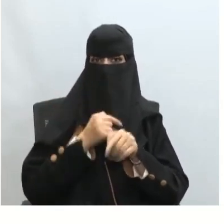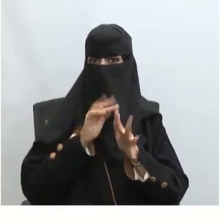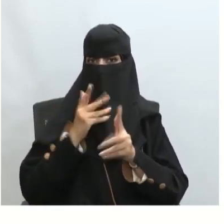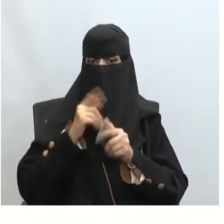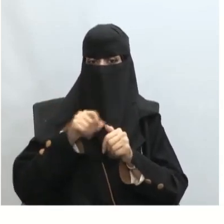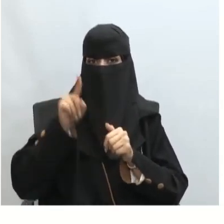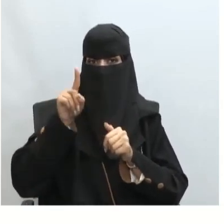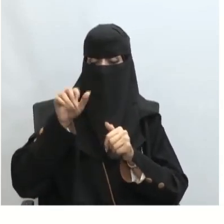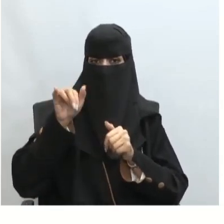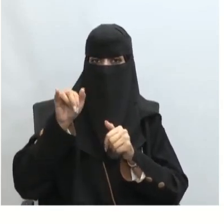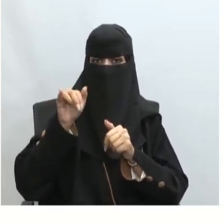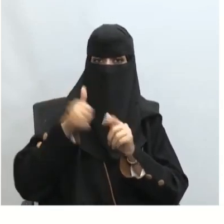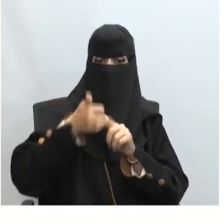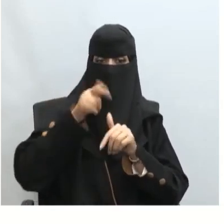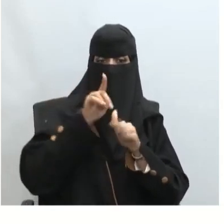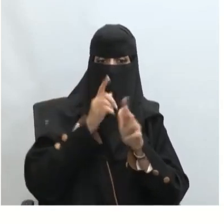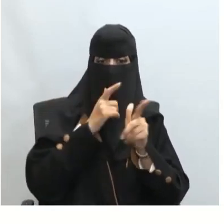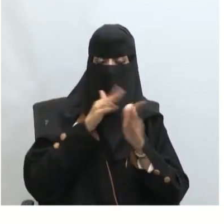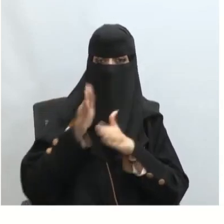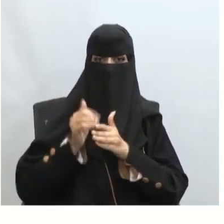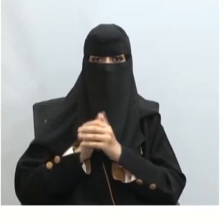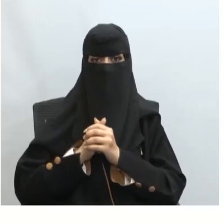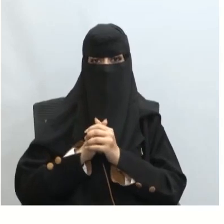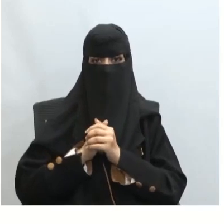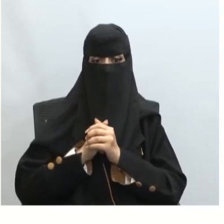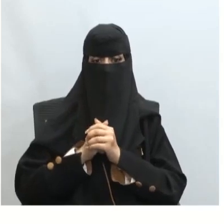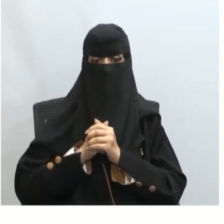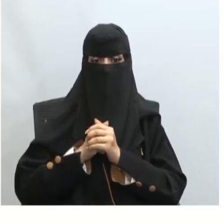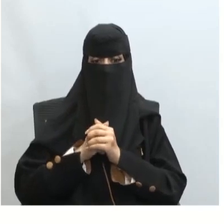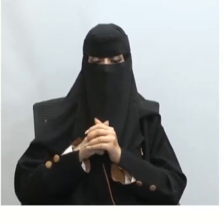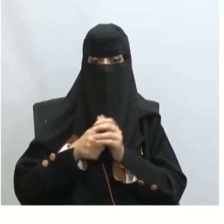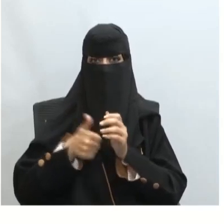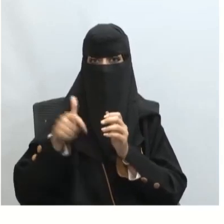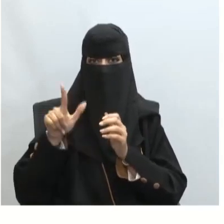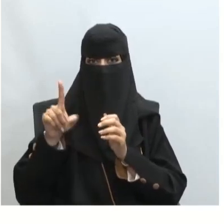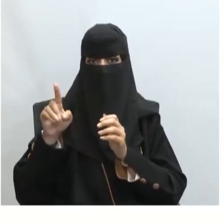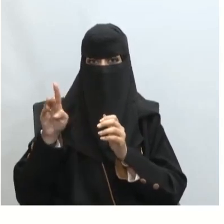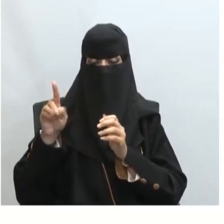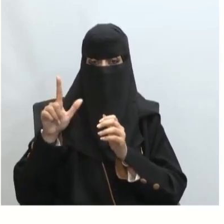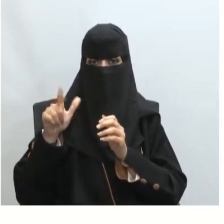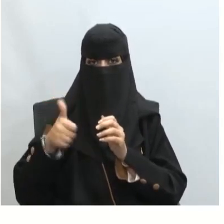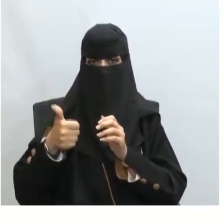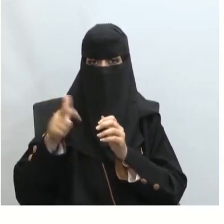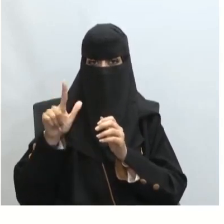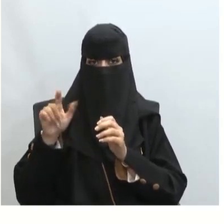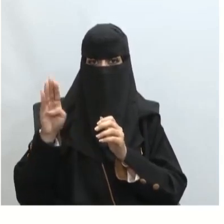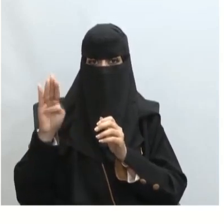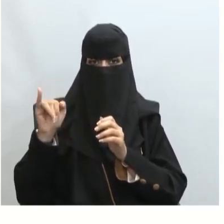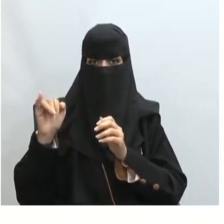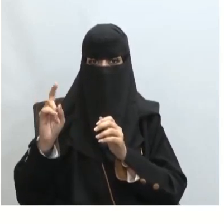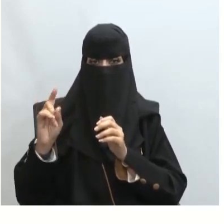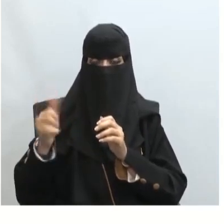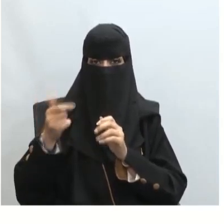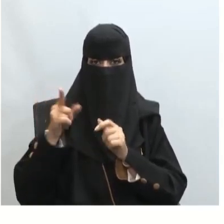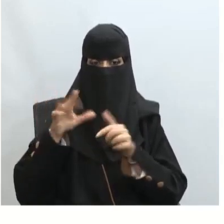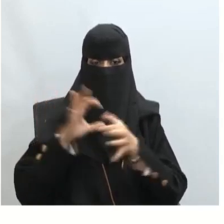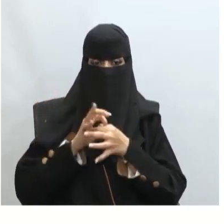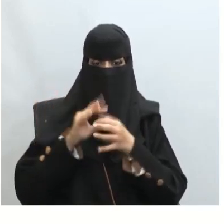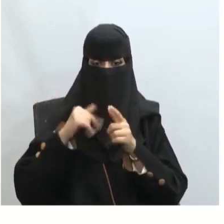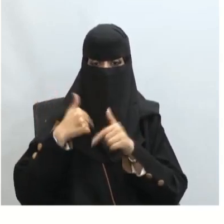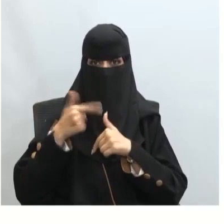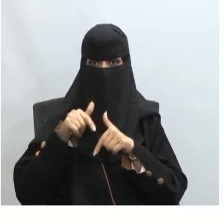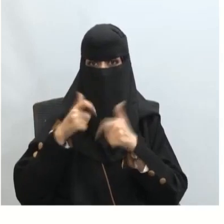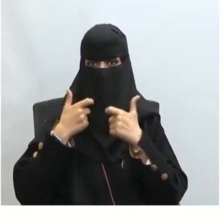لديه هو البي ار اذا اتش بي ار هنا الكينات الالكينات هنا هي حلقه بالتالي سيعطيني